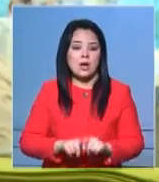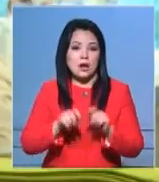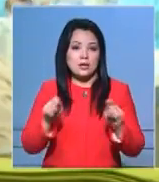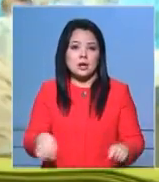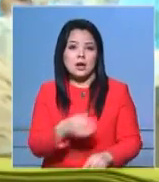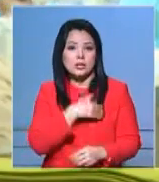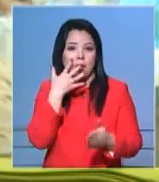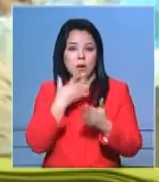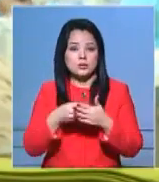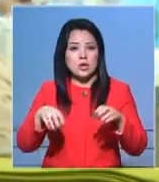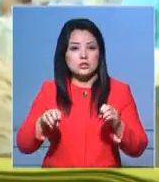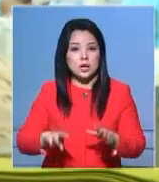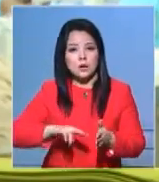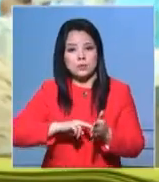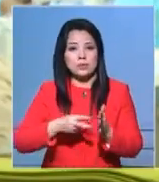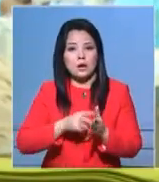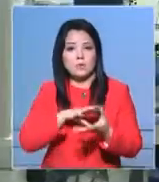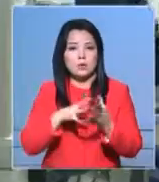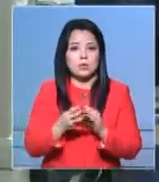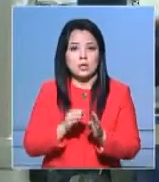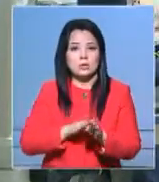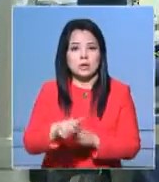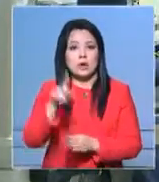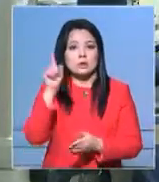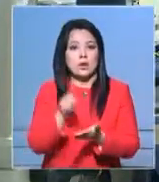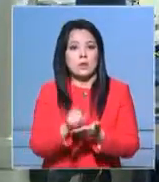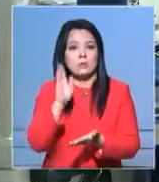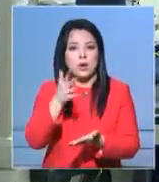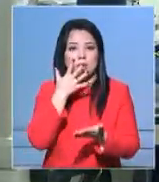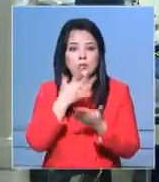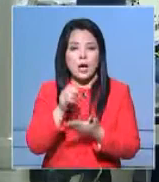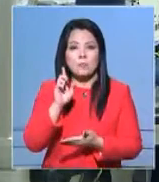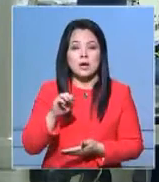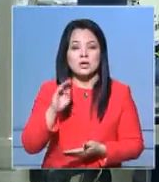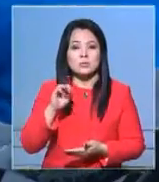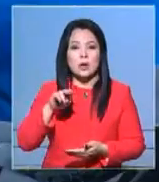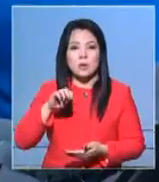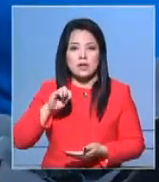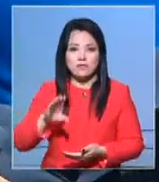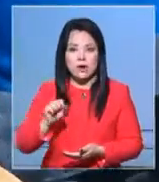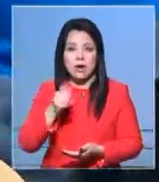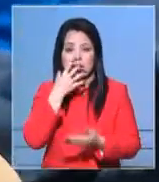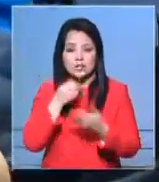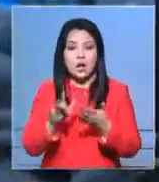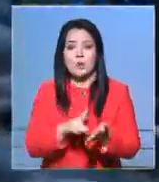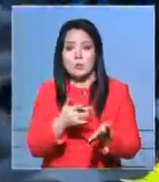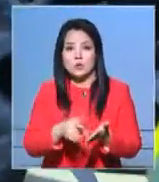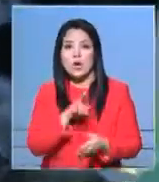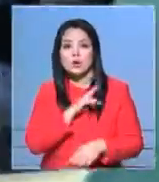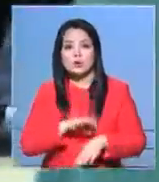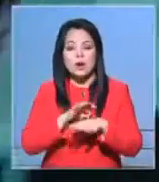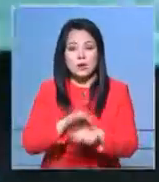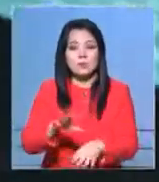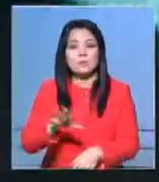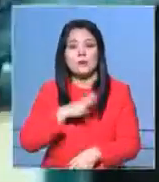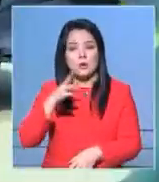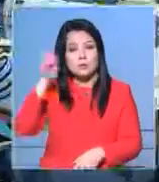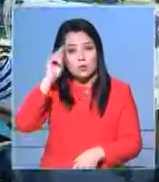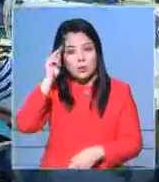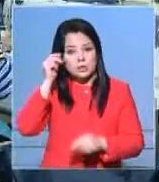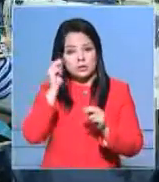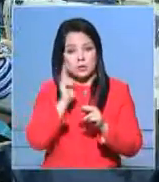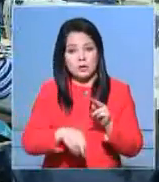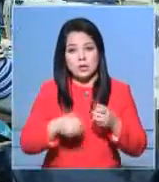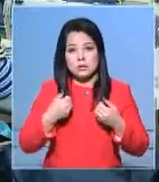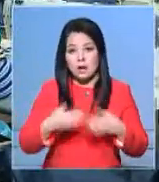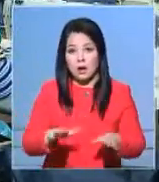өз шешімін табады деген сенімдемін. Бақтыгүл Қыпшақбаева кезінде есепші мамандығы бойынша білім алып шықты. Алайда жұмыс таба